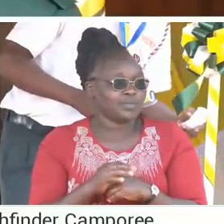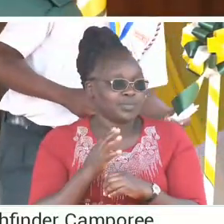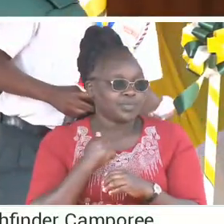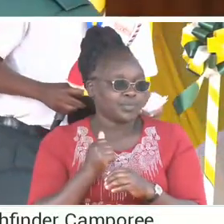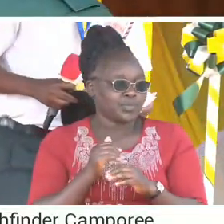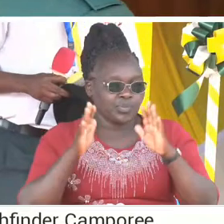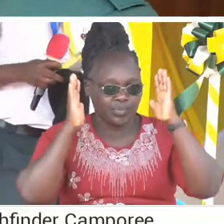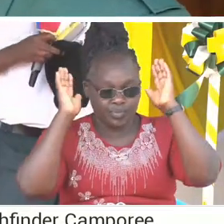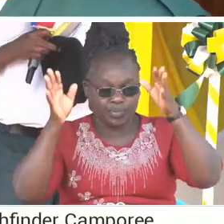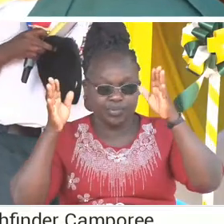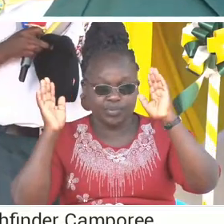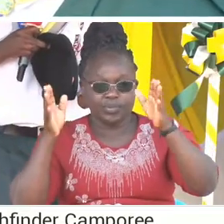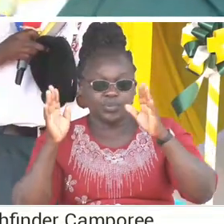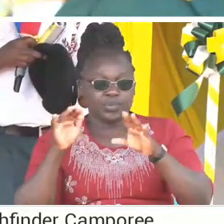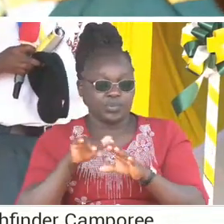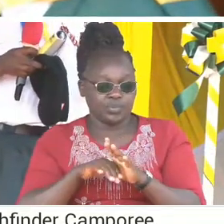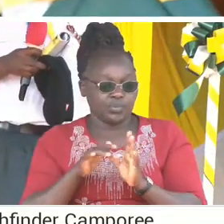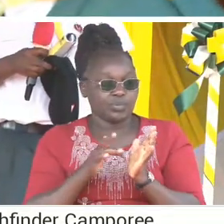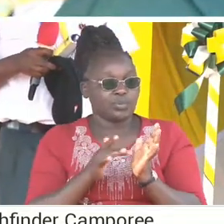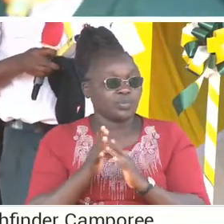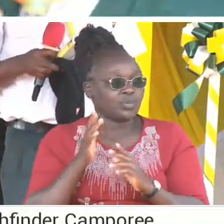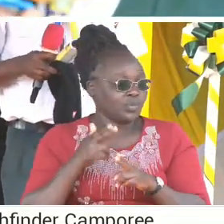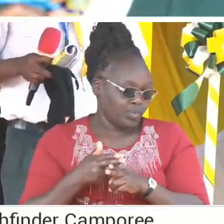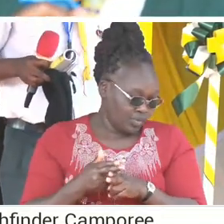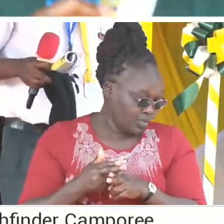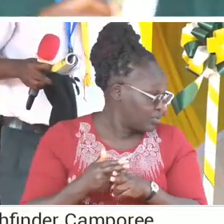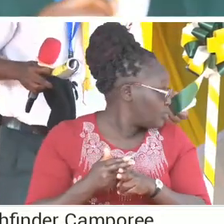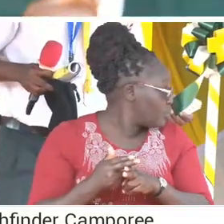mjambo katika Kristo. Hatujambo. Mjambo tena.